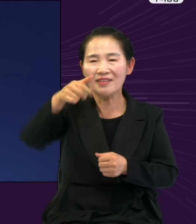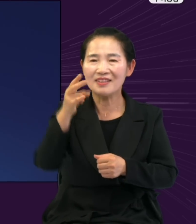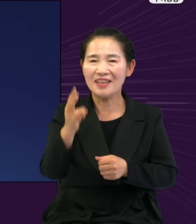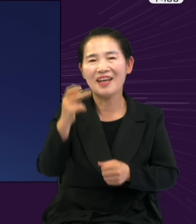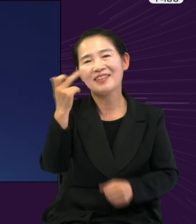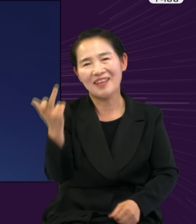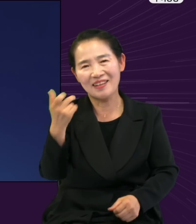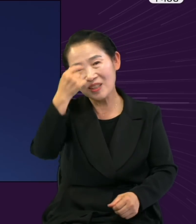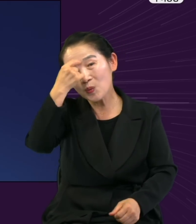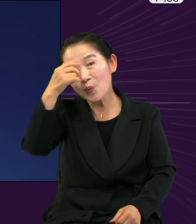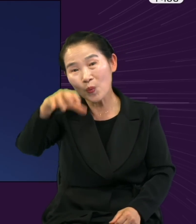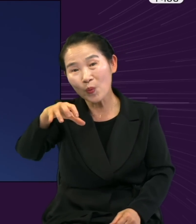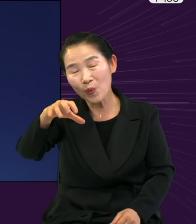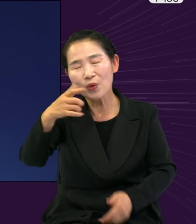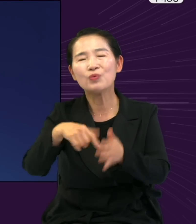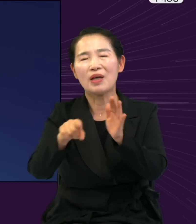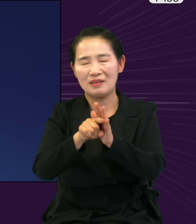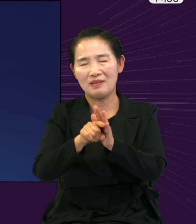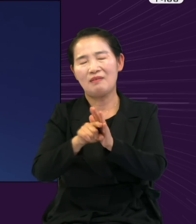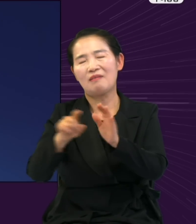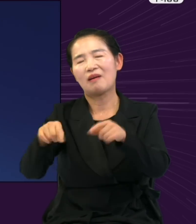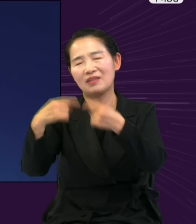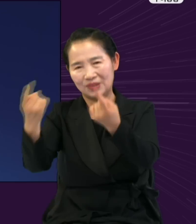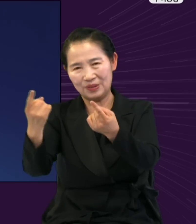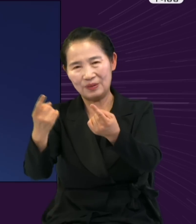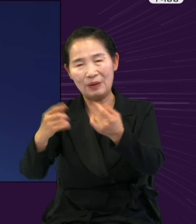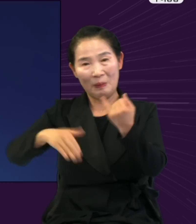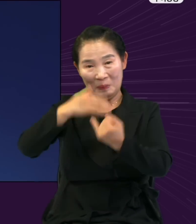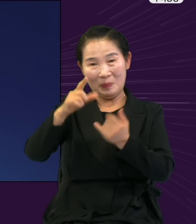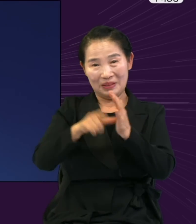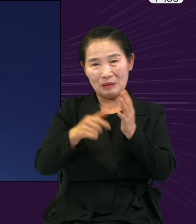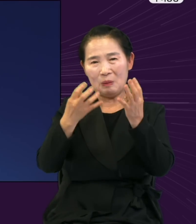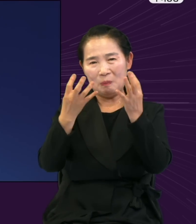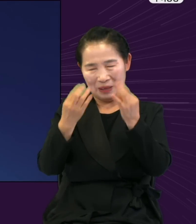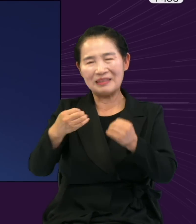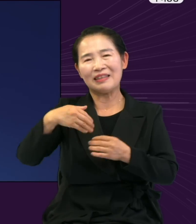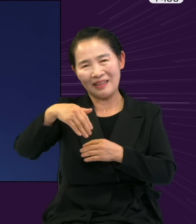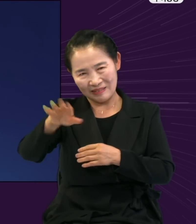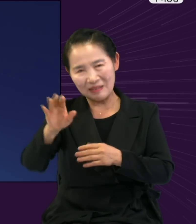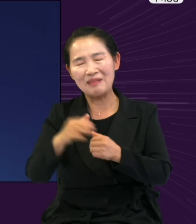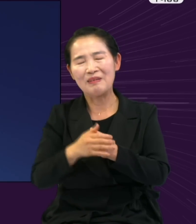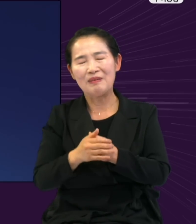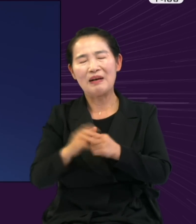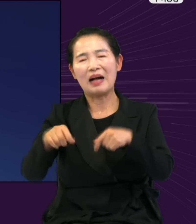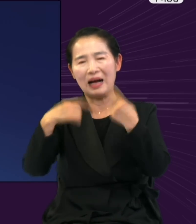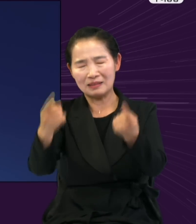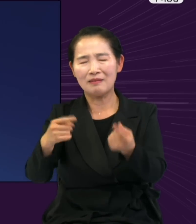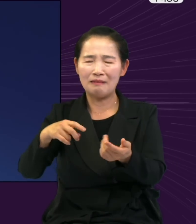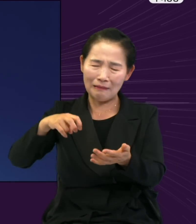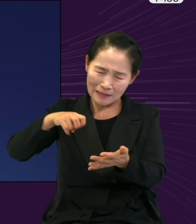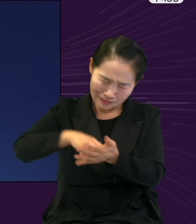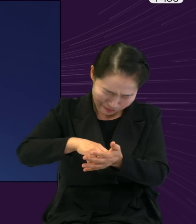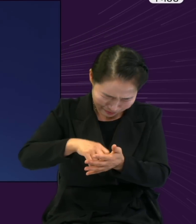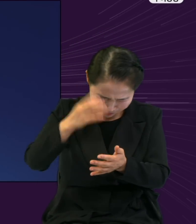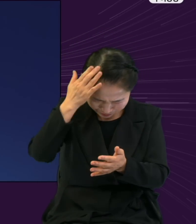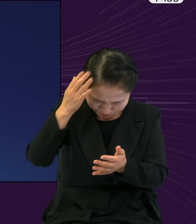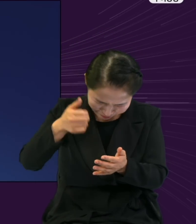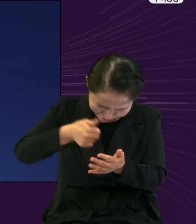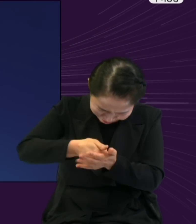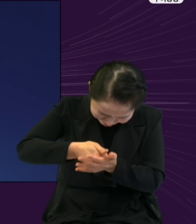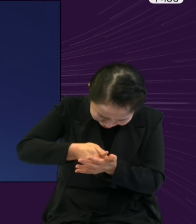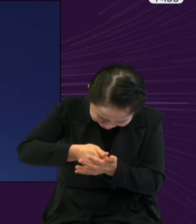올라가거든요. 여기 청계산 기도원에서 머리를 척 박고 한참을 주님 앞에 부르짖었죠.